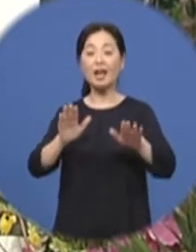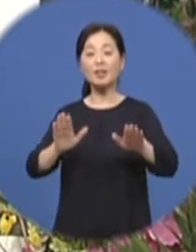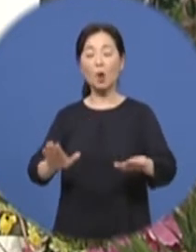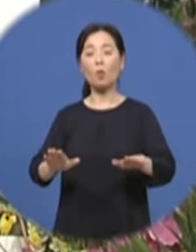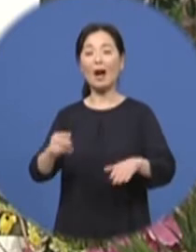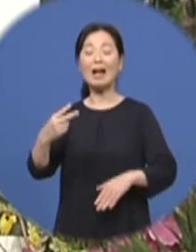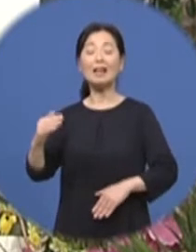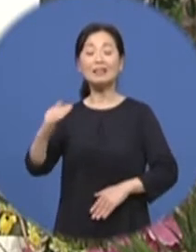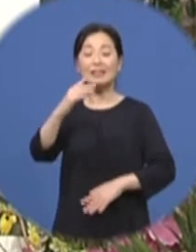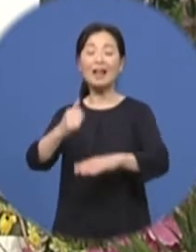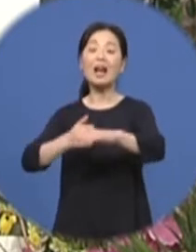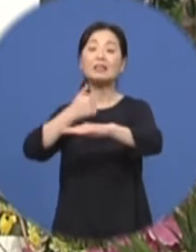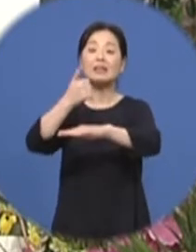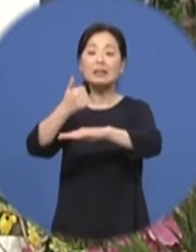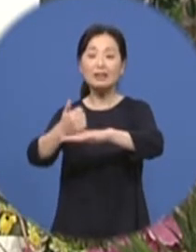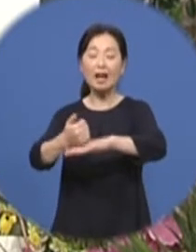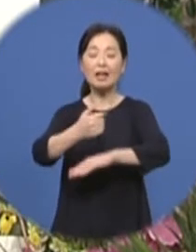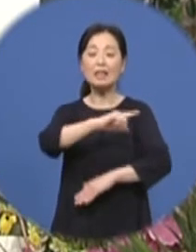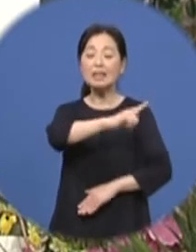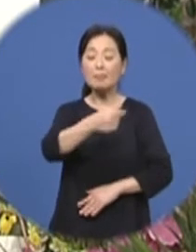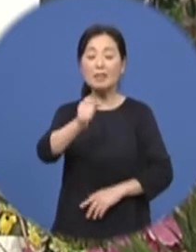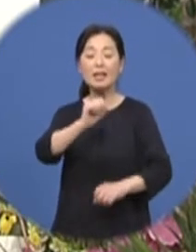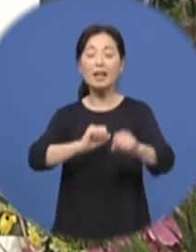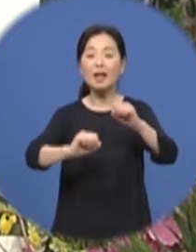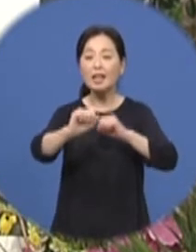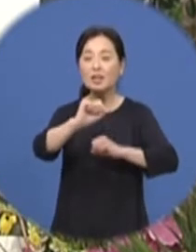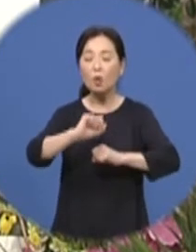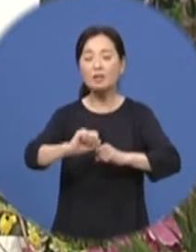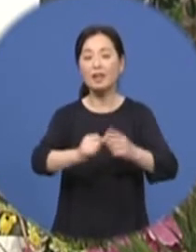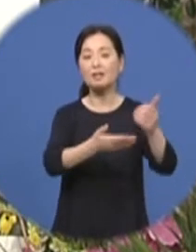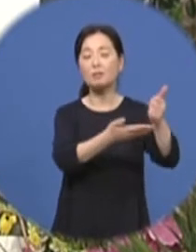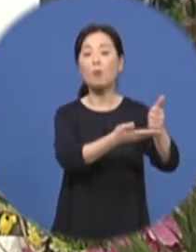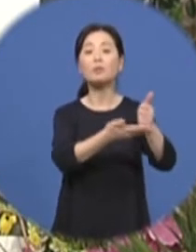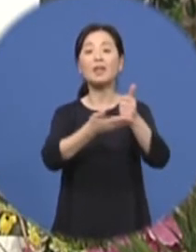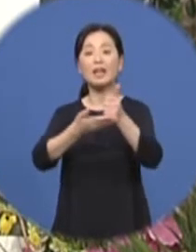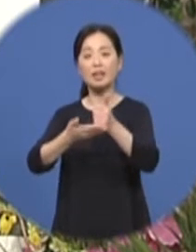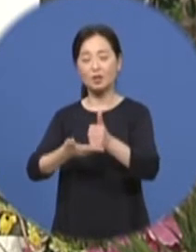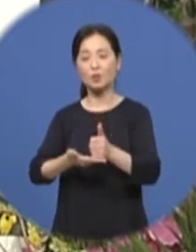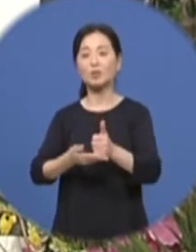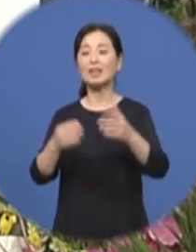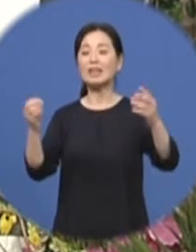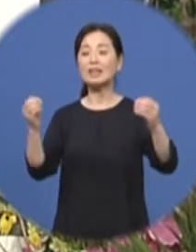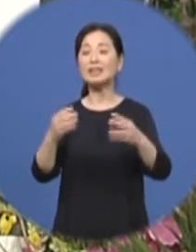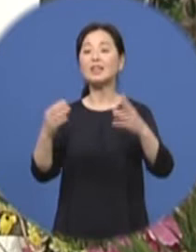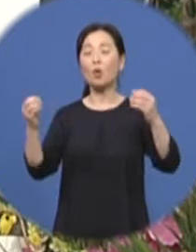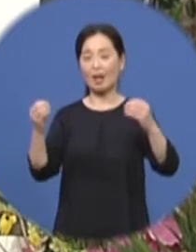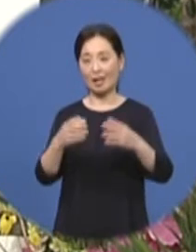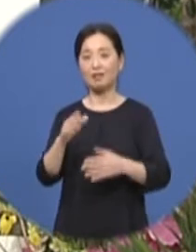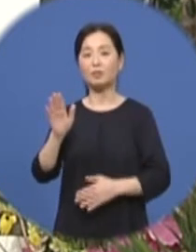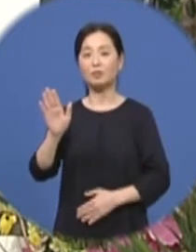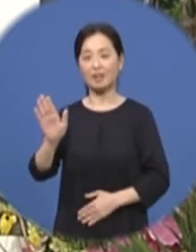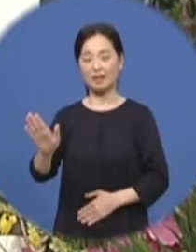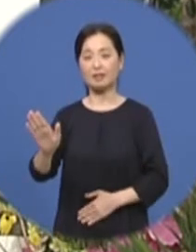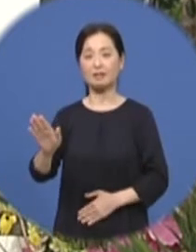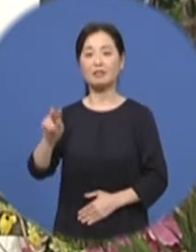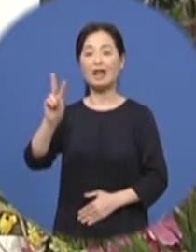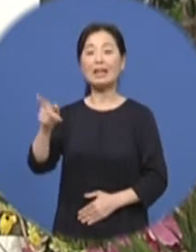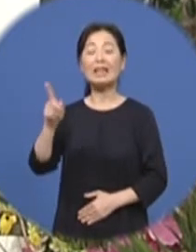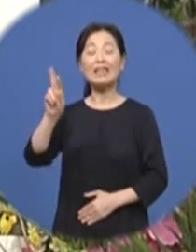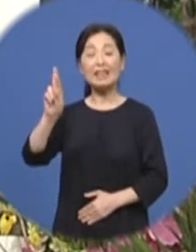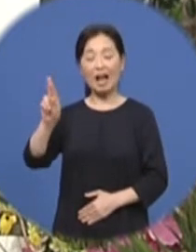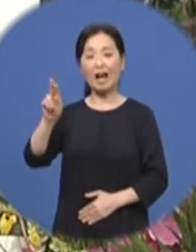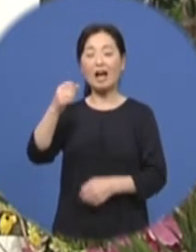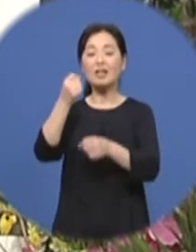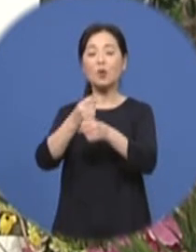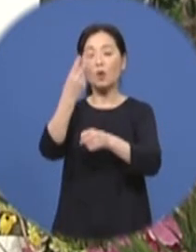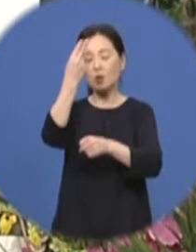事がさまざまな分野で活躍する方をゲストに迎えてお送りする知事と語るリラ創造芸術高